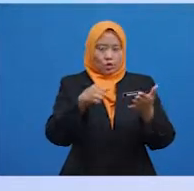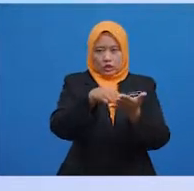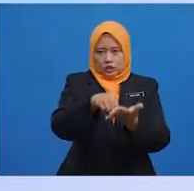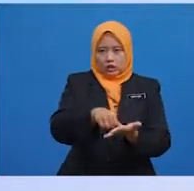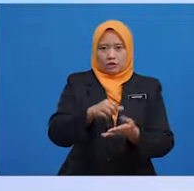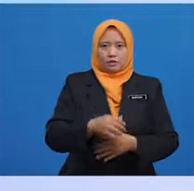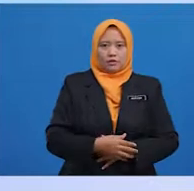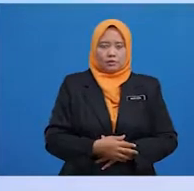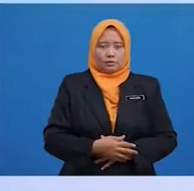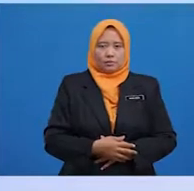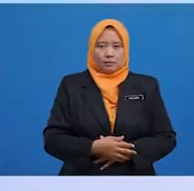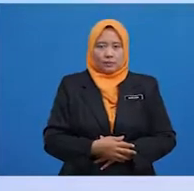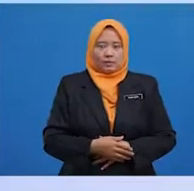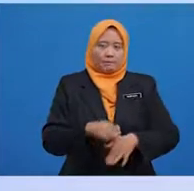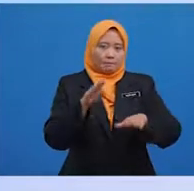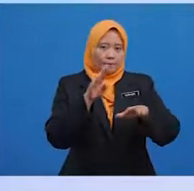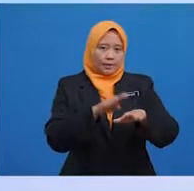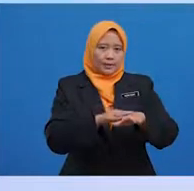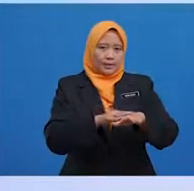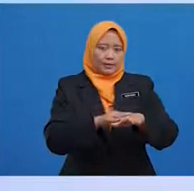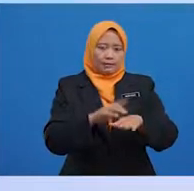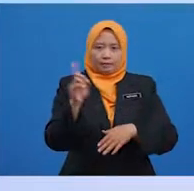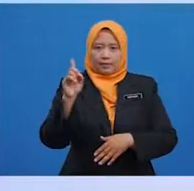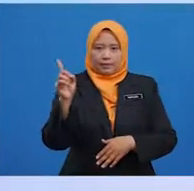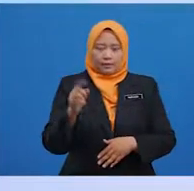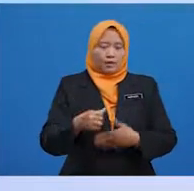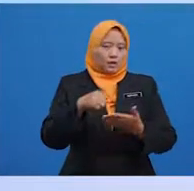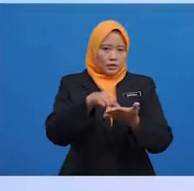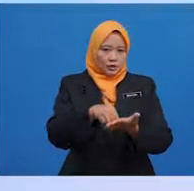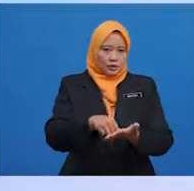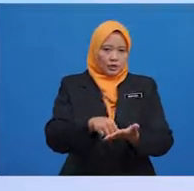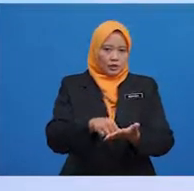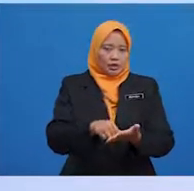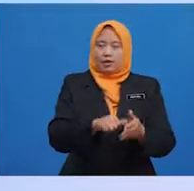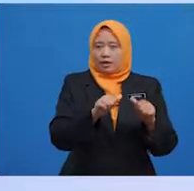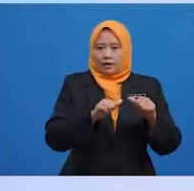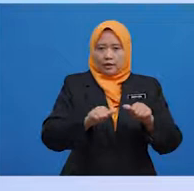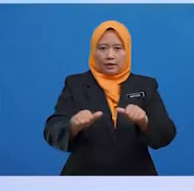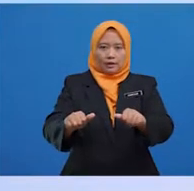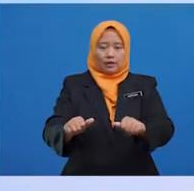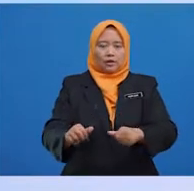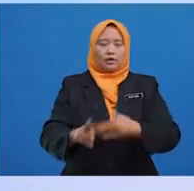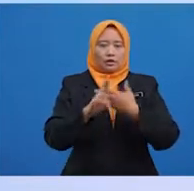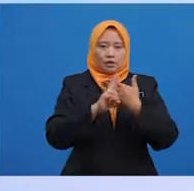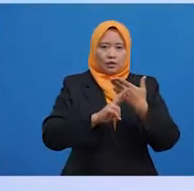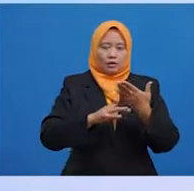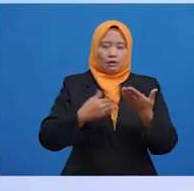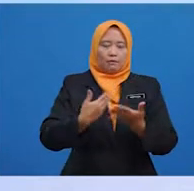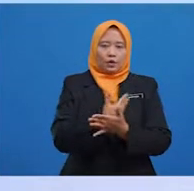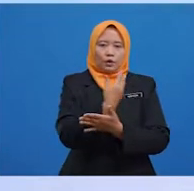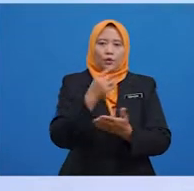darah untuk kembali semula ke atrium kiri semasa sistolik ventricle kiri.